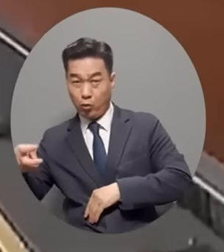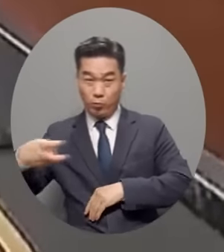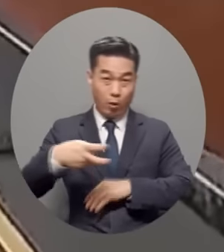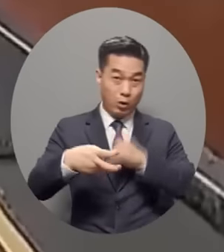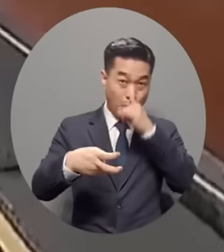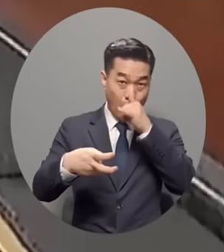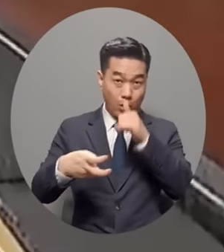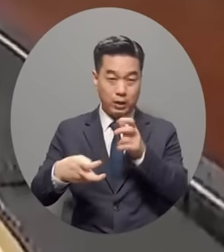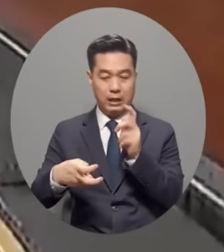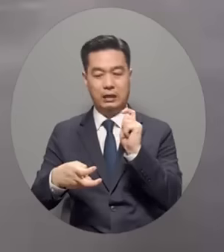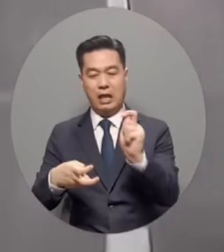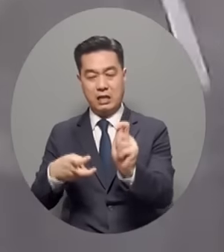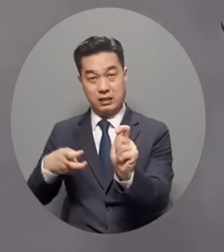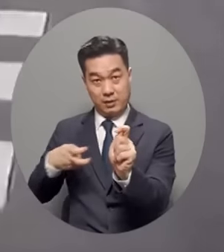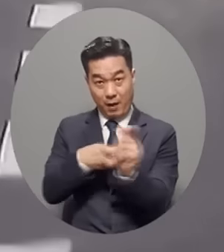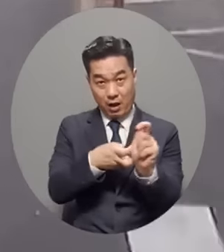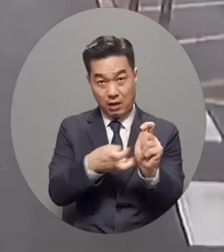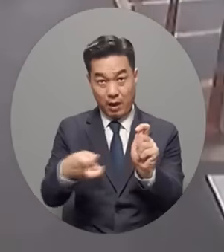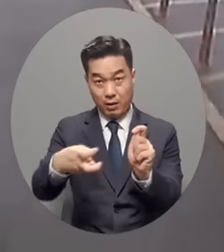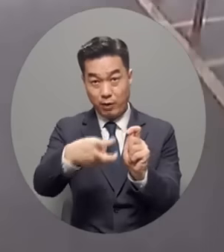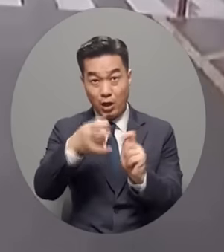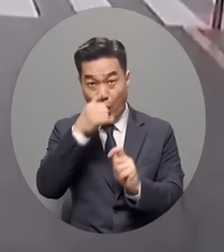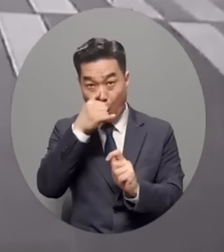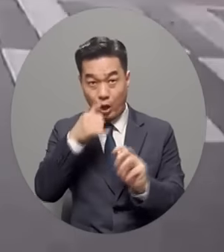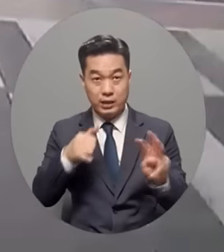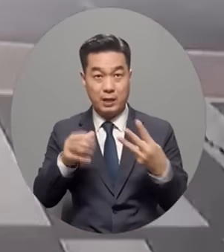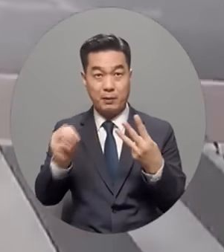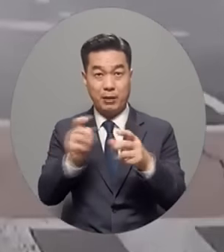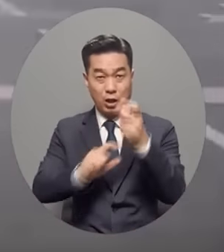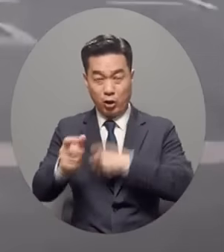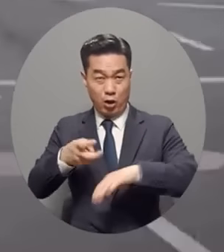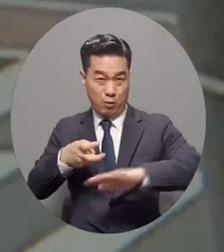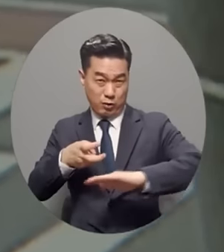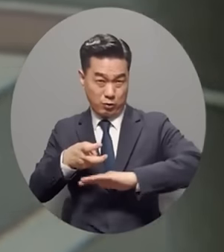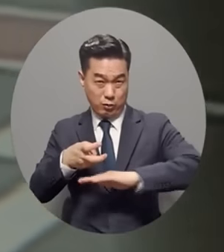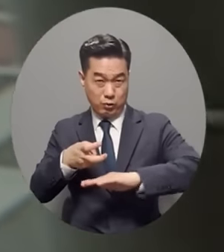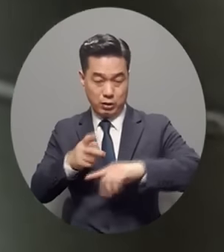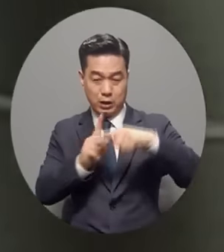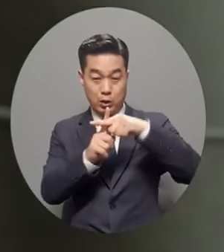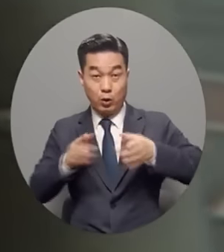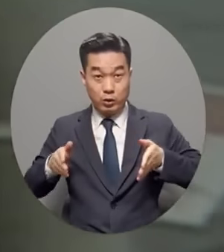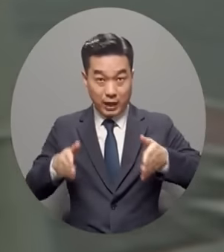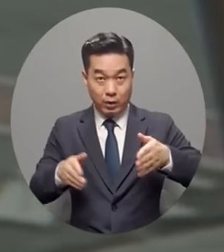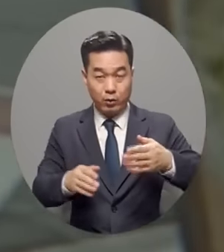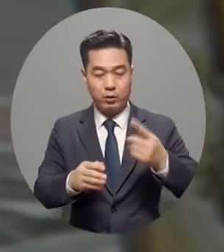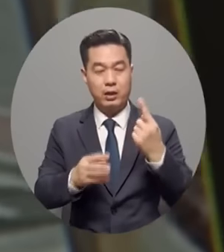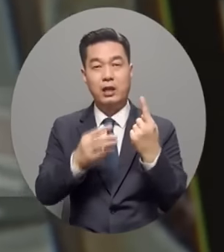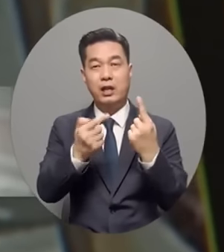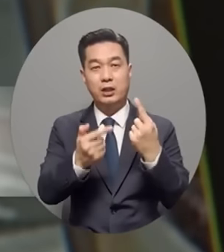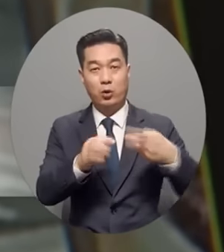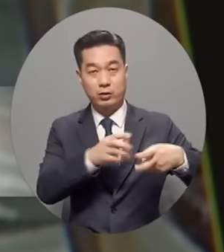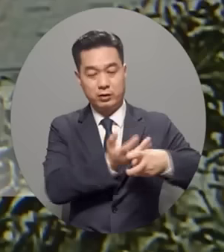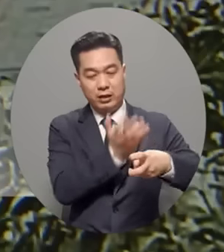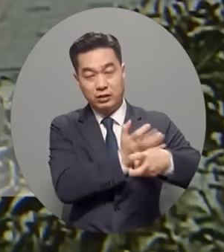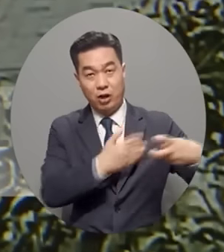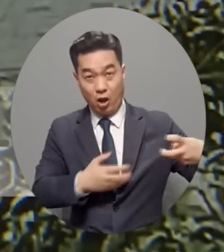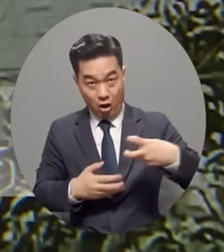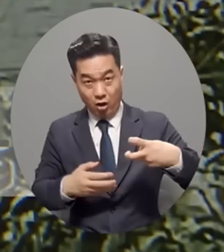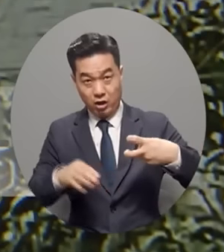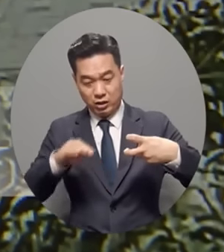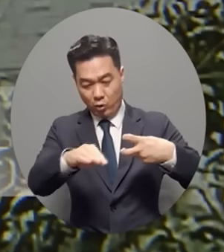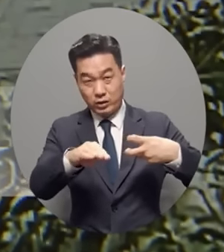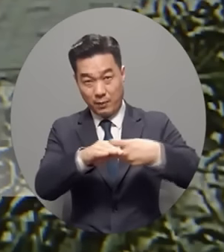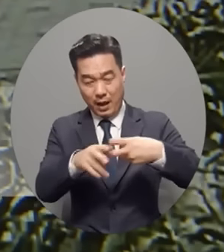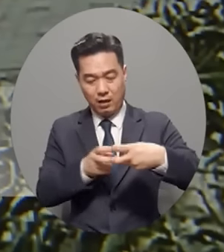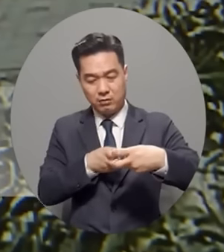중이던 택시를 들이받습니다 300여 미를 더 내달린 버스는 교차로를 가로지르던 1톤 트럭과 또 다른 승용차와 충돌한